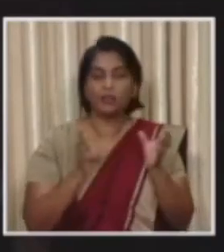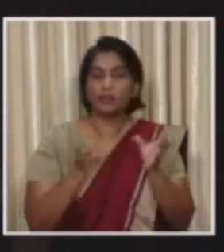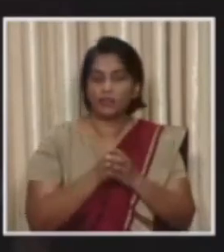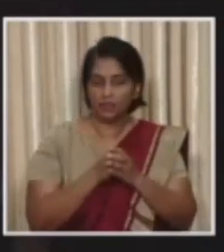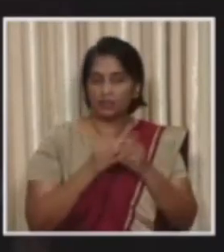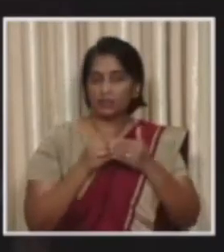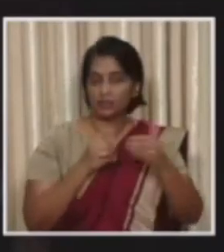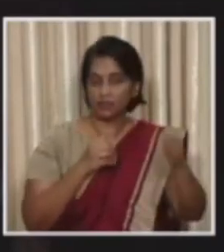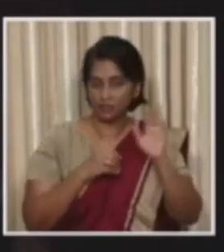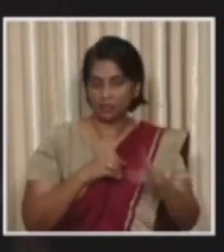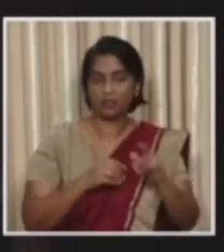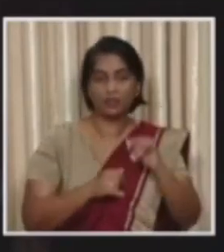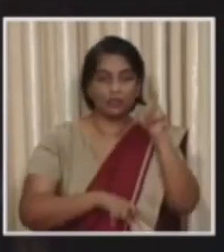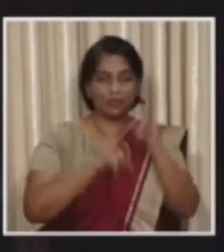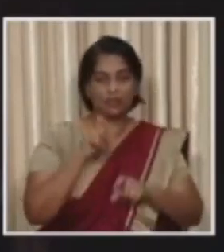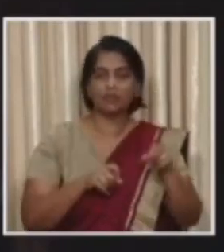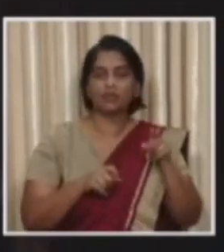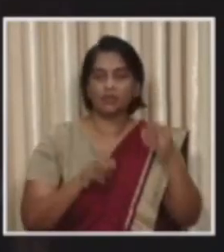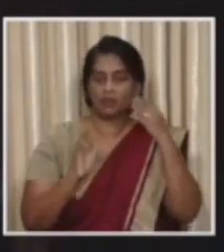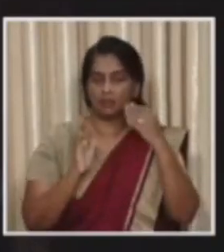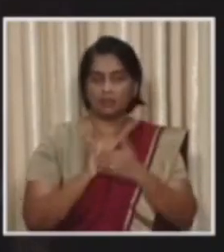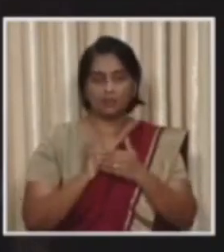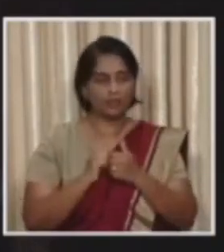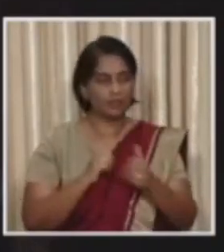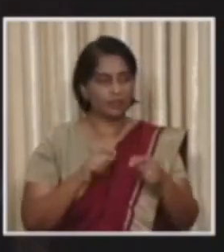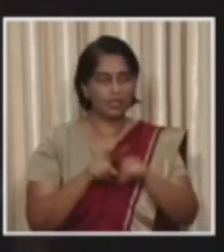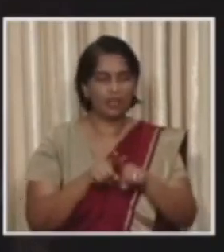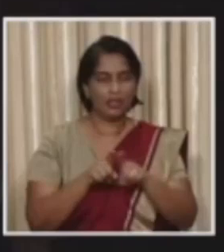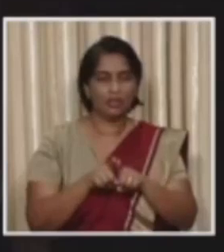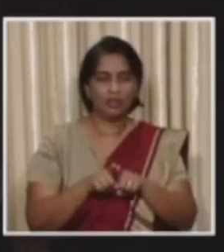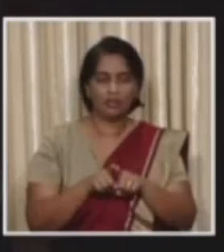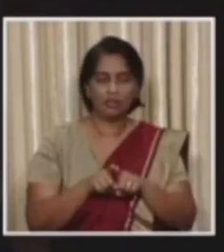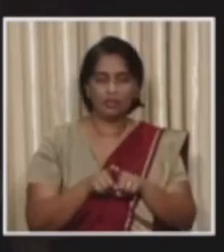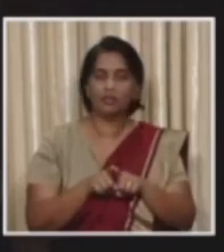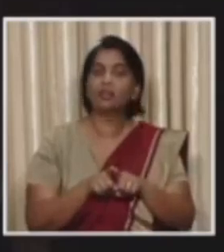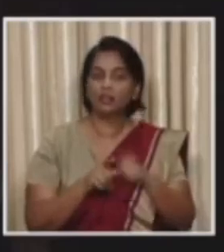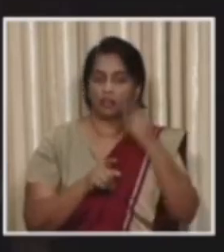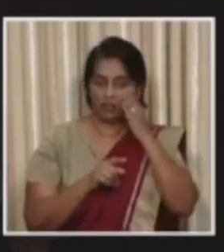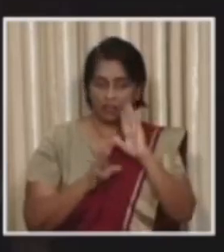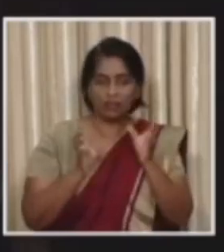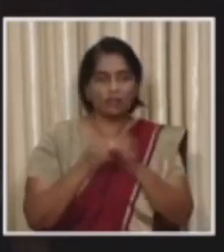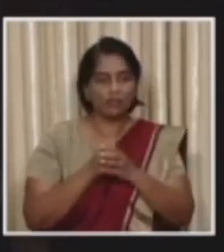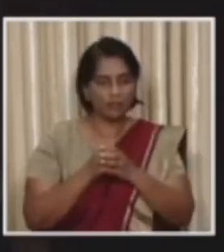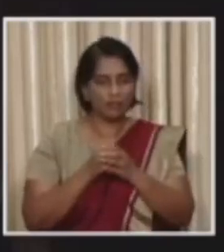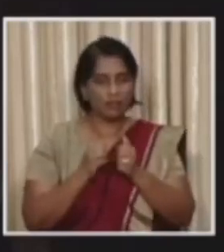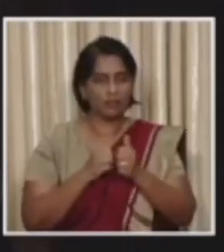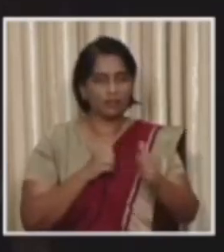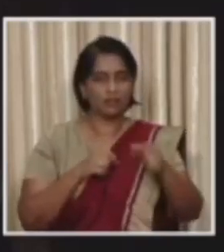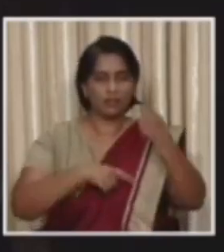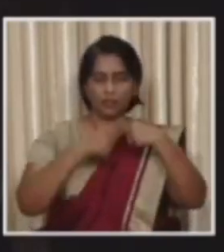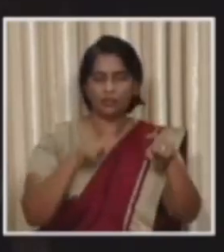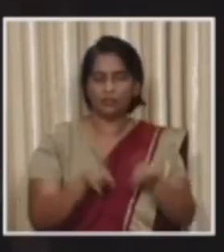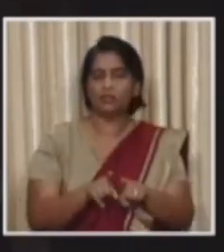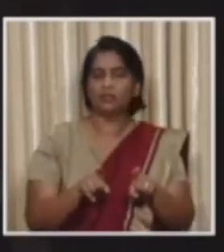සමග සිටින නිලධාරීන්ටත් මේ බව සඳහන් කර සිටියා. මේ ස්වාධීන කියන මේ වචනය නිර්වචනය කළ යුතුයි.